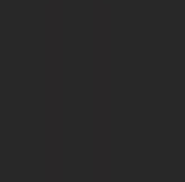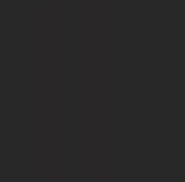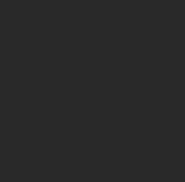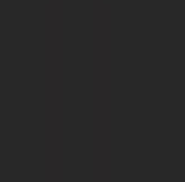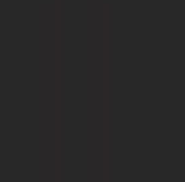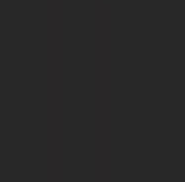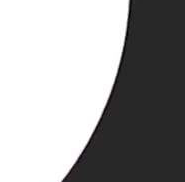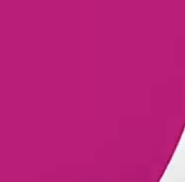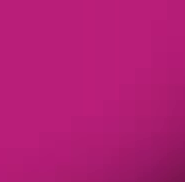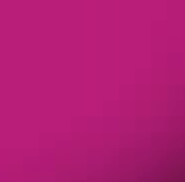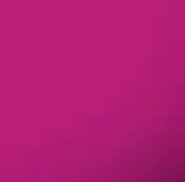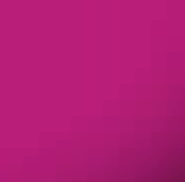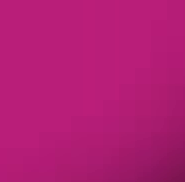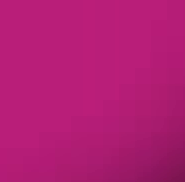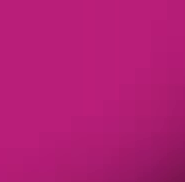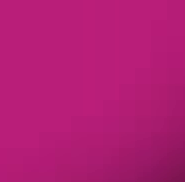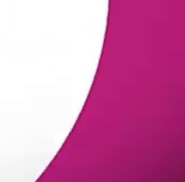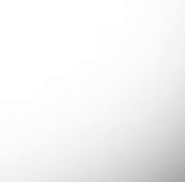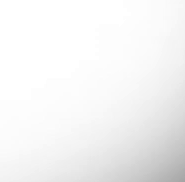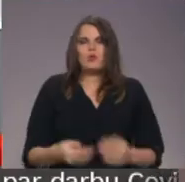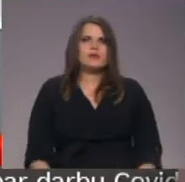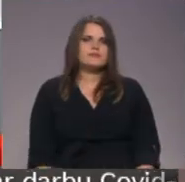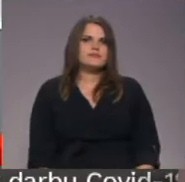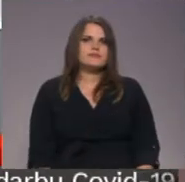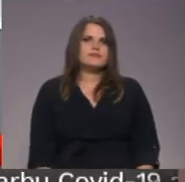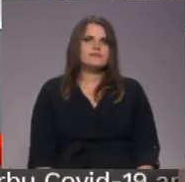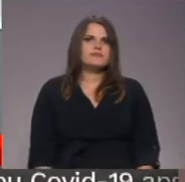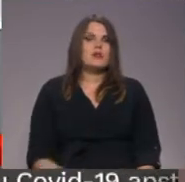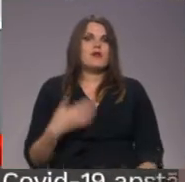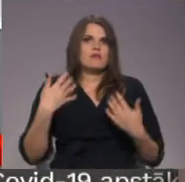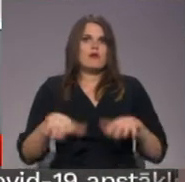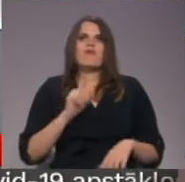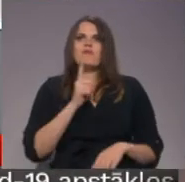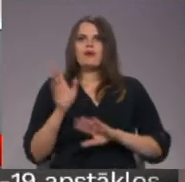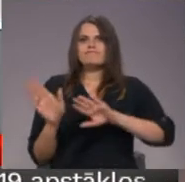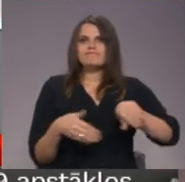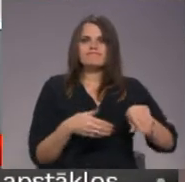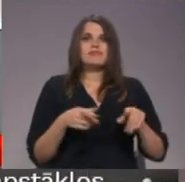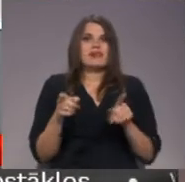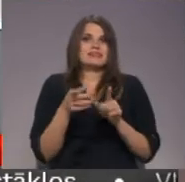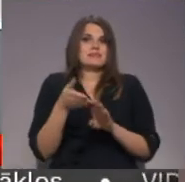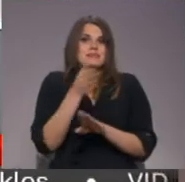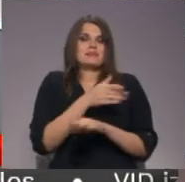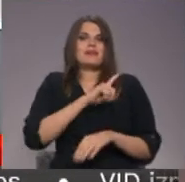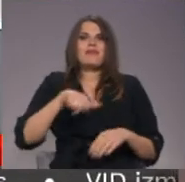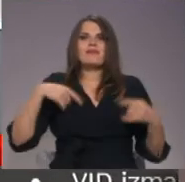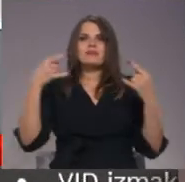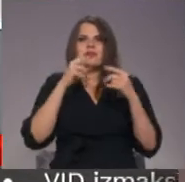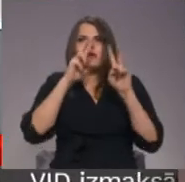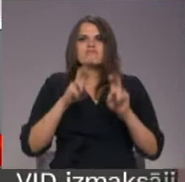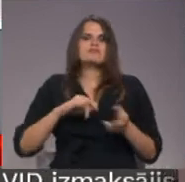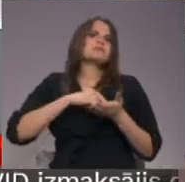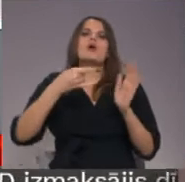Re! Viss ēters ir te! Pagājis gads kopš īsi pirms Latvijas televīzijas